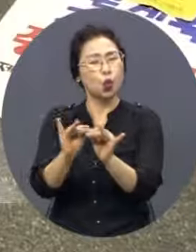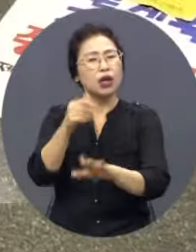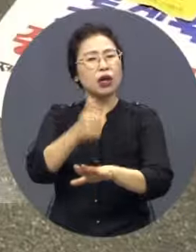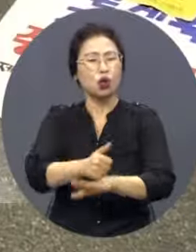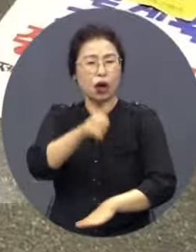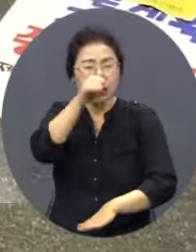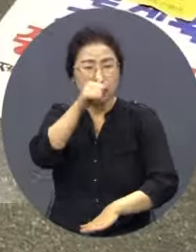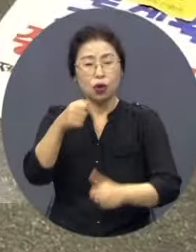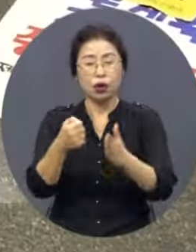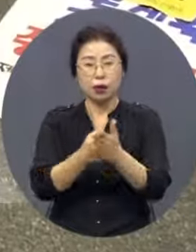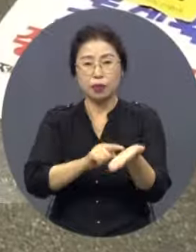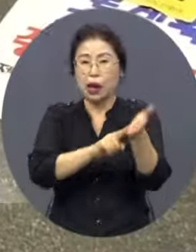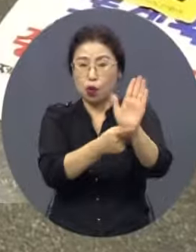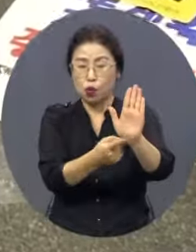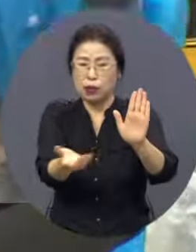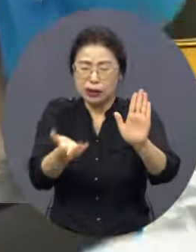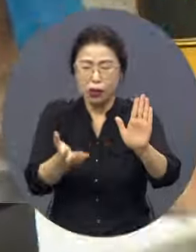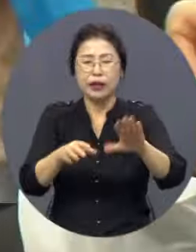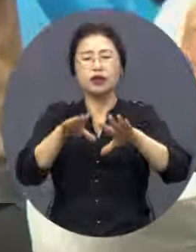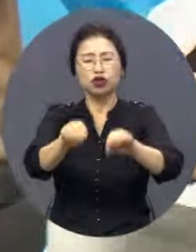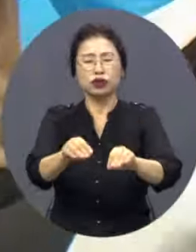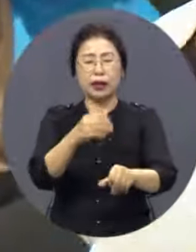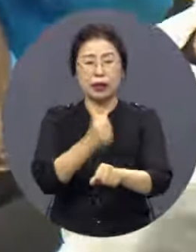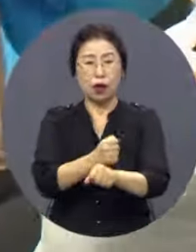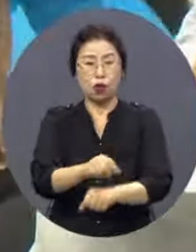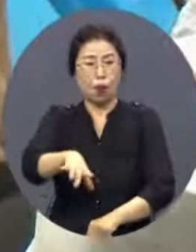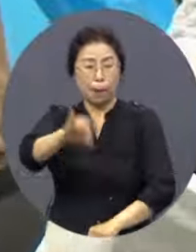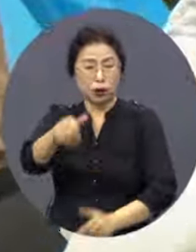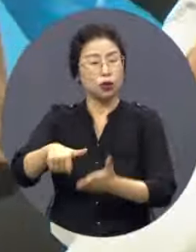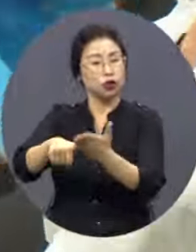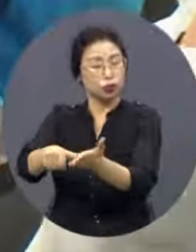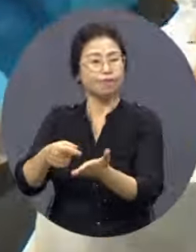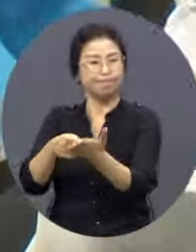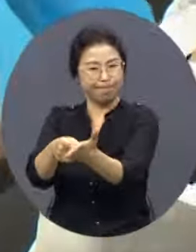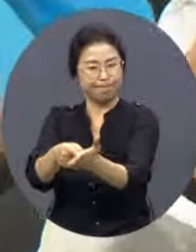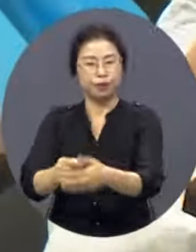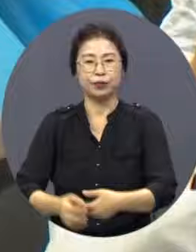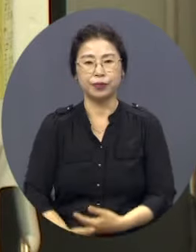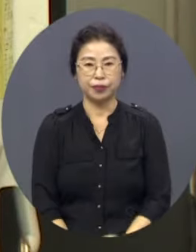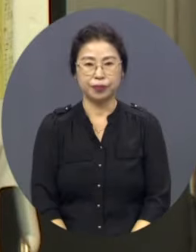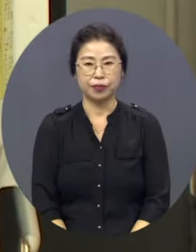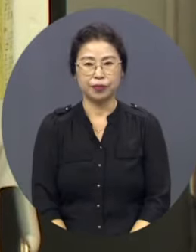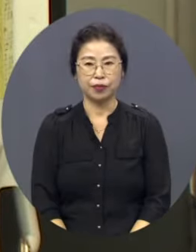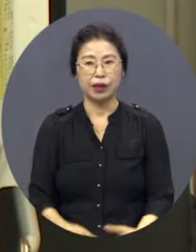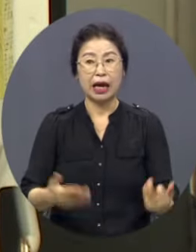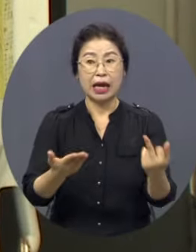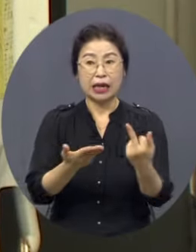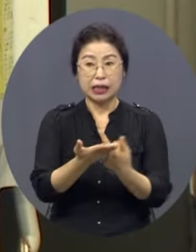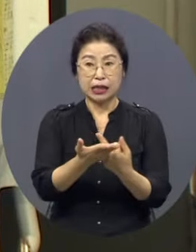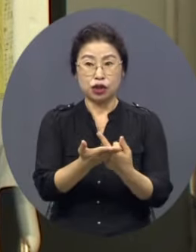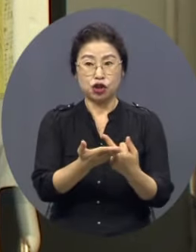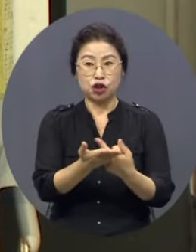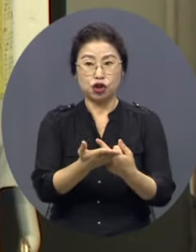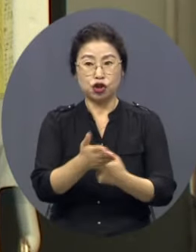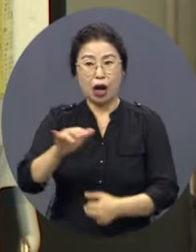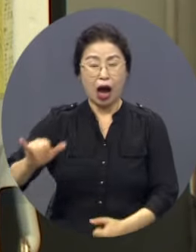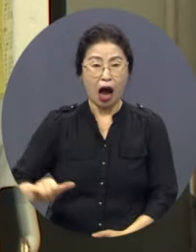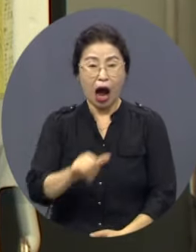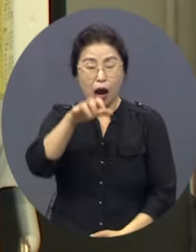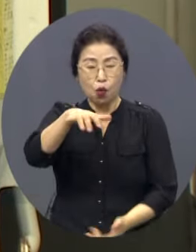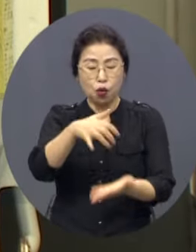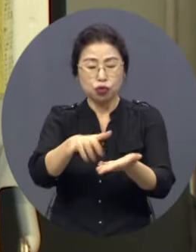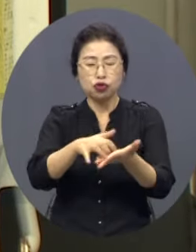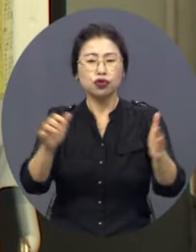동의했다며 기본계획 고시 중단과 주민투표 실시를 요구했습니다. 제주의 항공수요는 점점